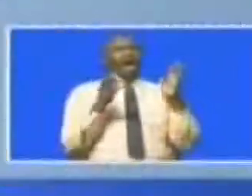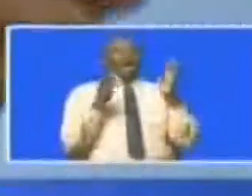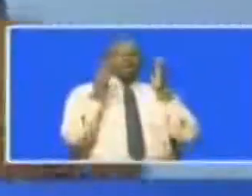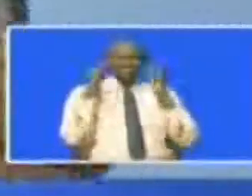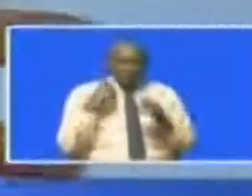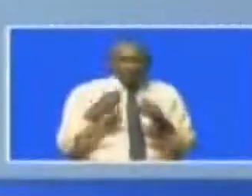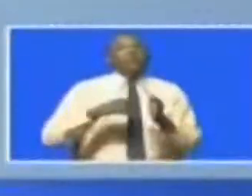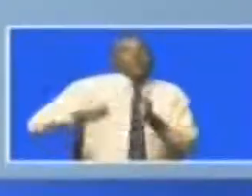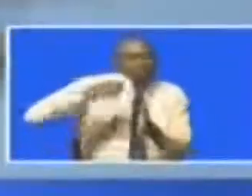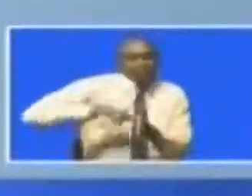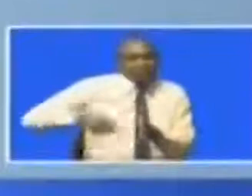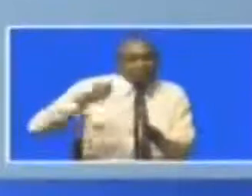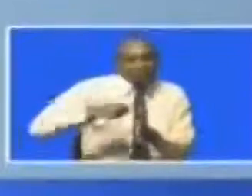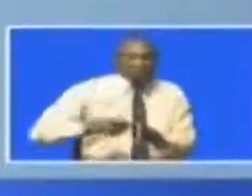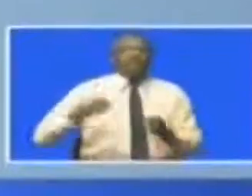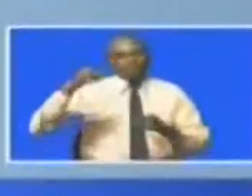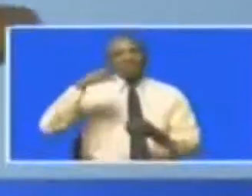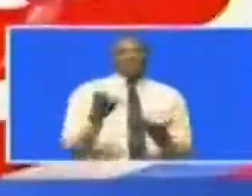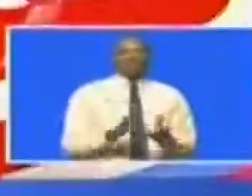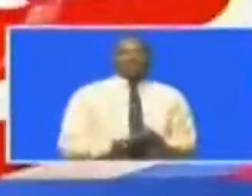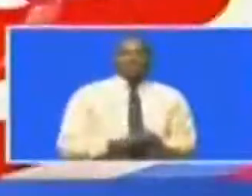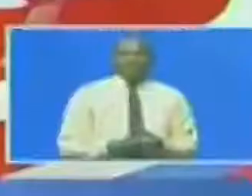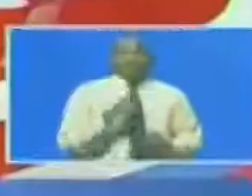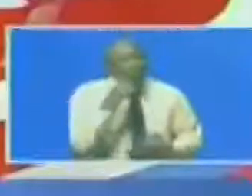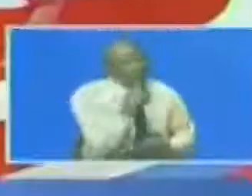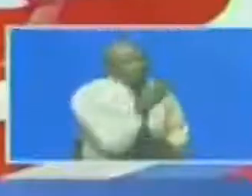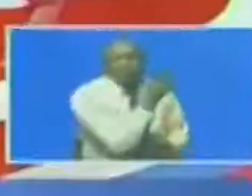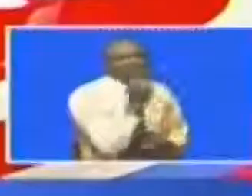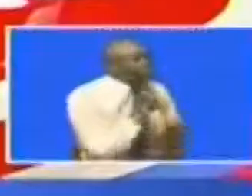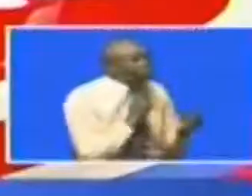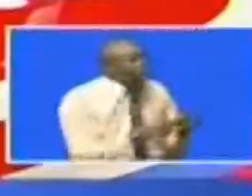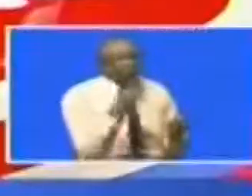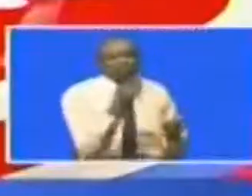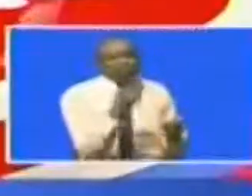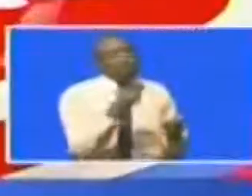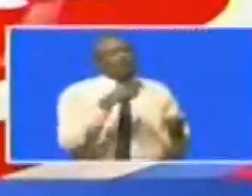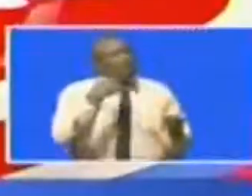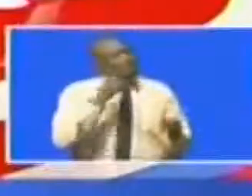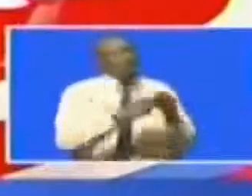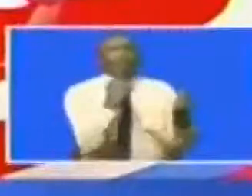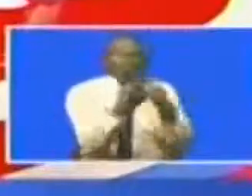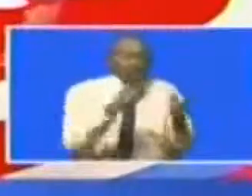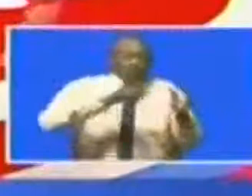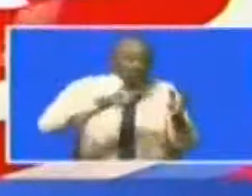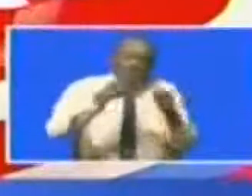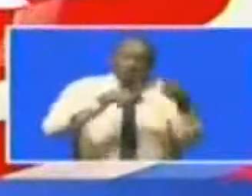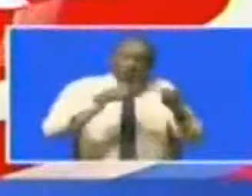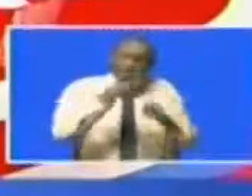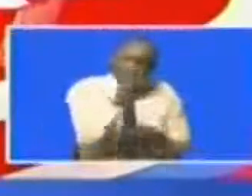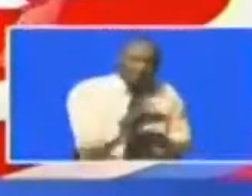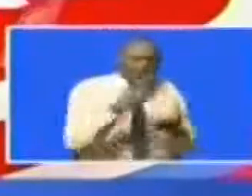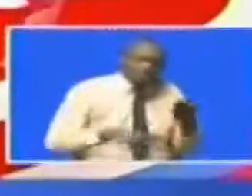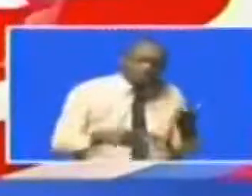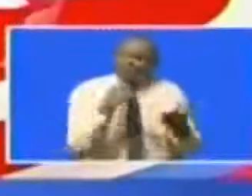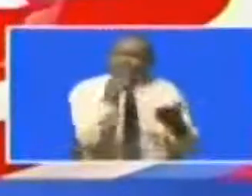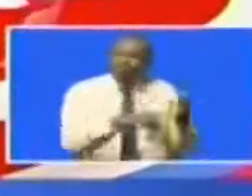anaweza zungusha. Kwa hivyo mnarekodi ama ni ile tu ya kusikiza moja kwa moja? Mnarekodi vitu mnaviweka ndani? Na ni vitu kama nini hasa